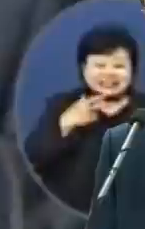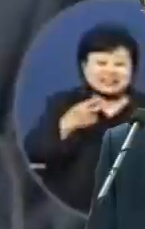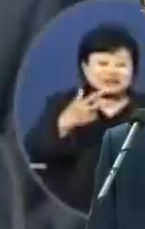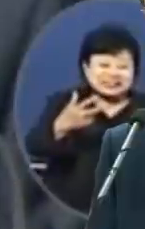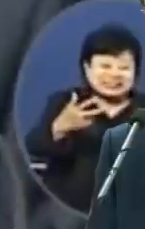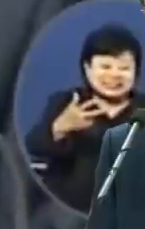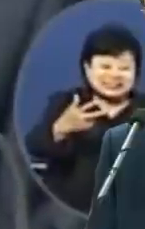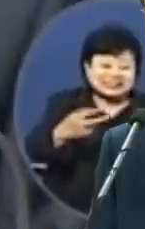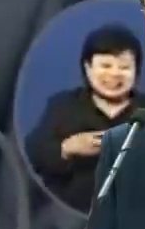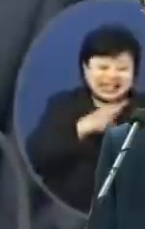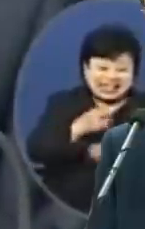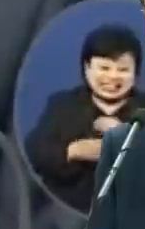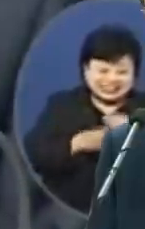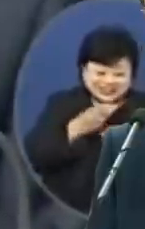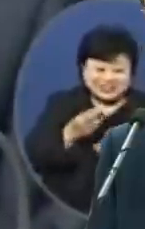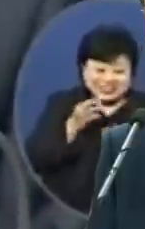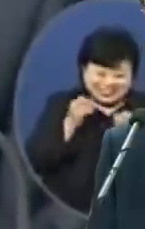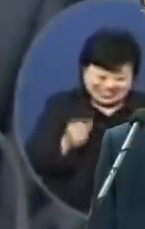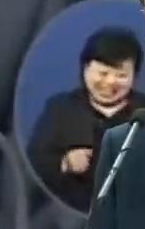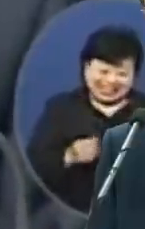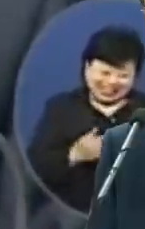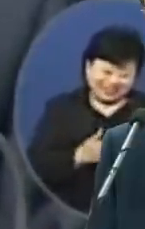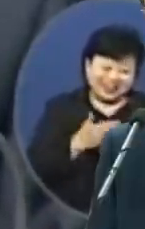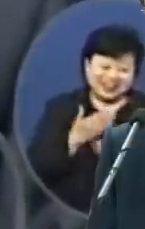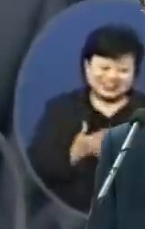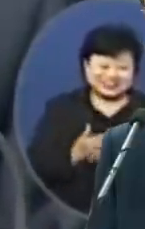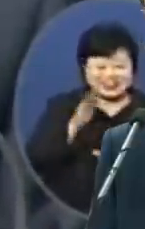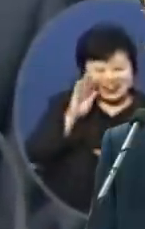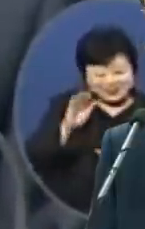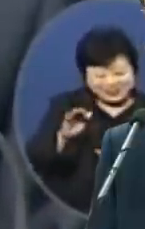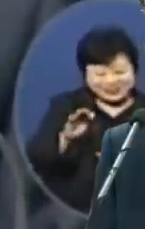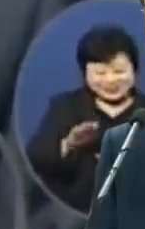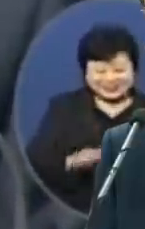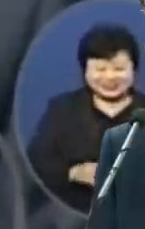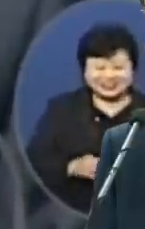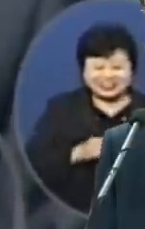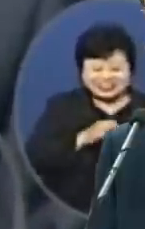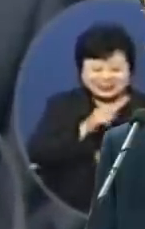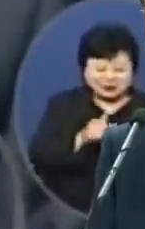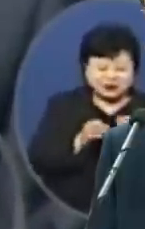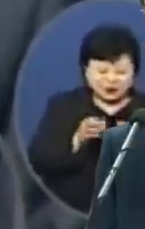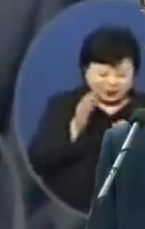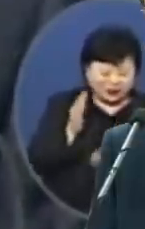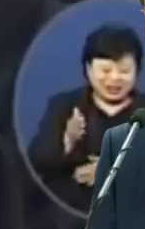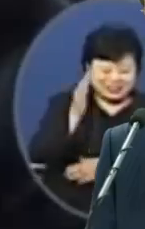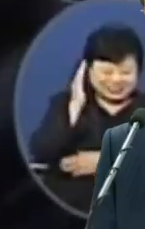77살이니까 23년만 더 살게 해 주시면 앞으로 한 15년 동안